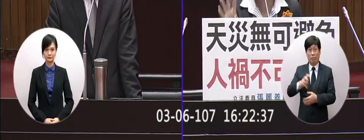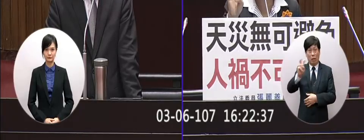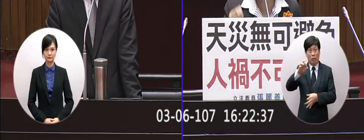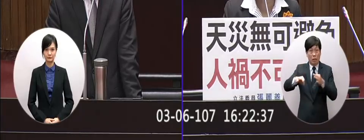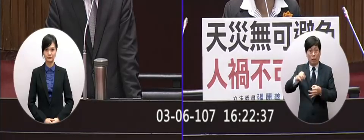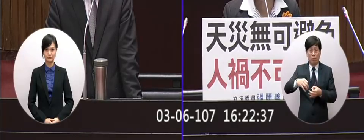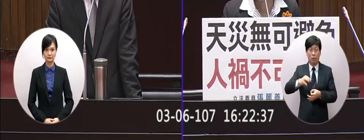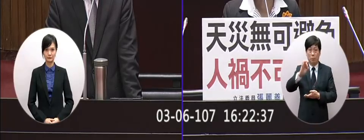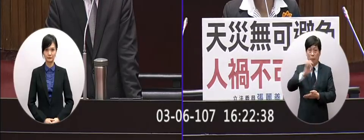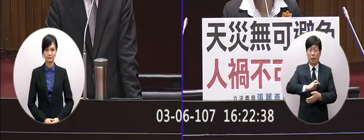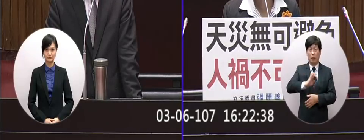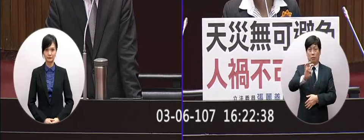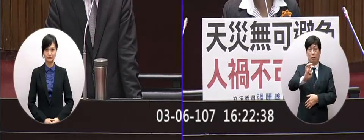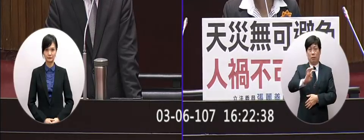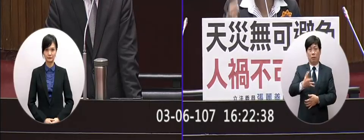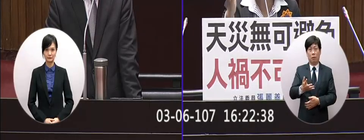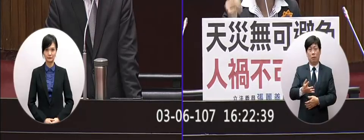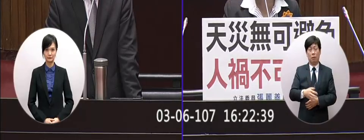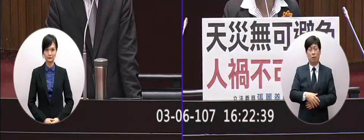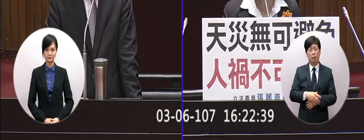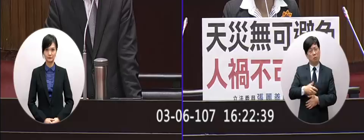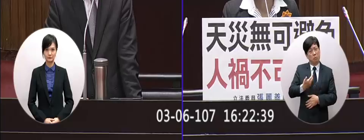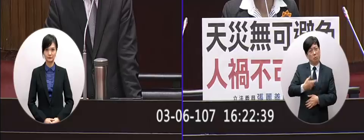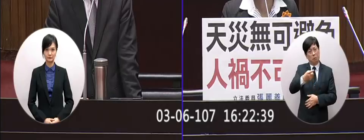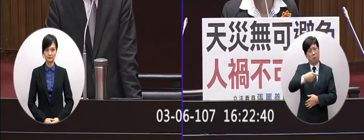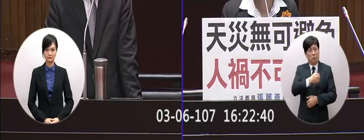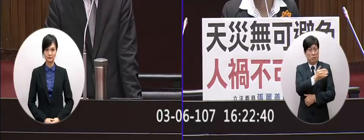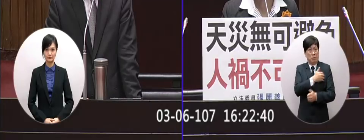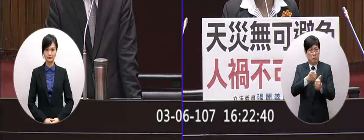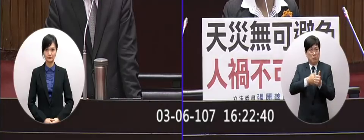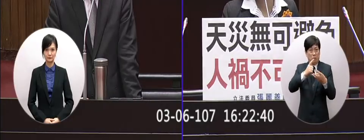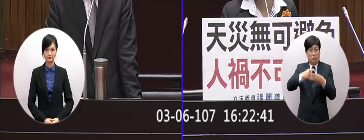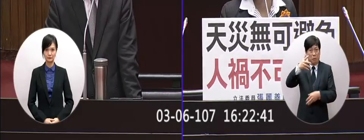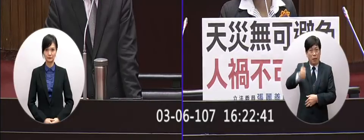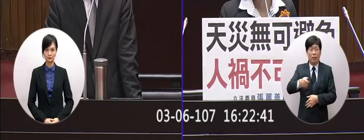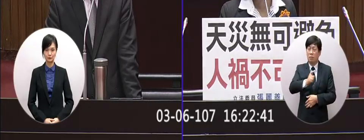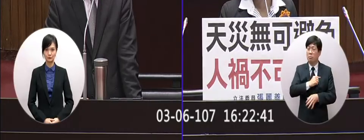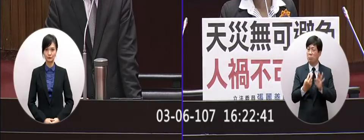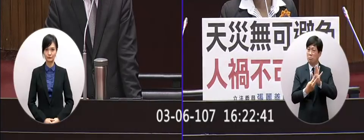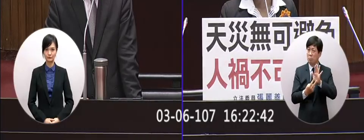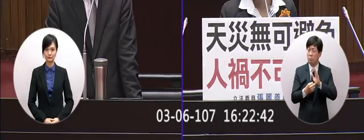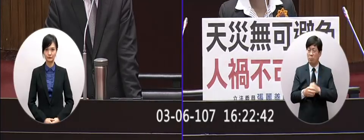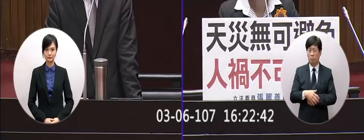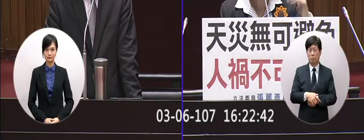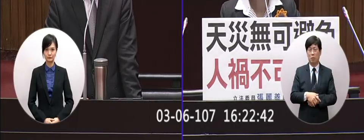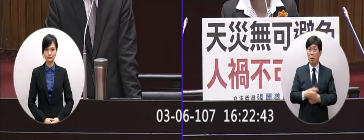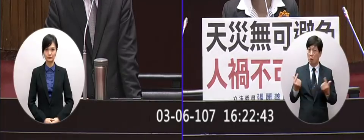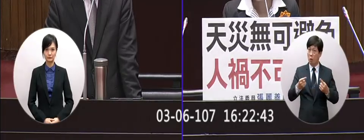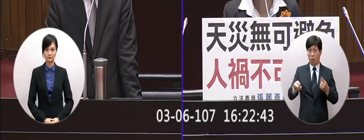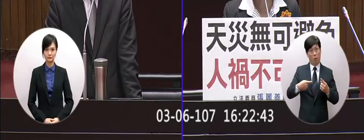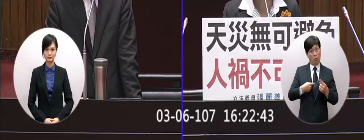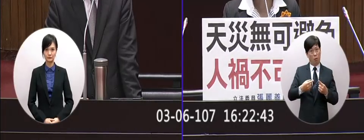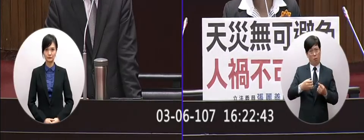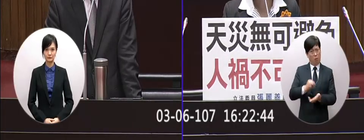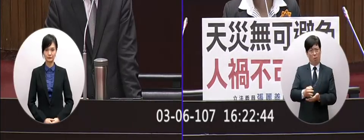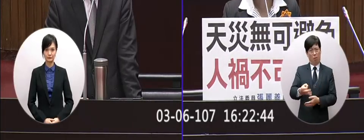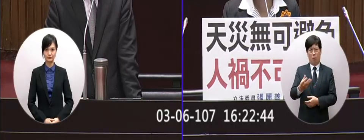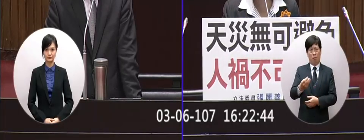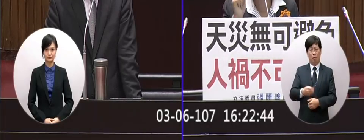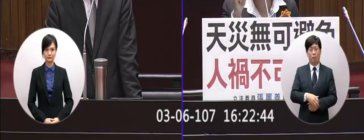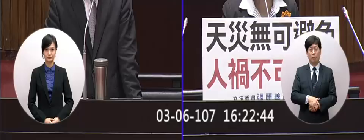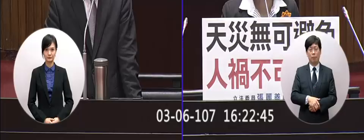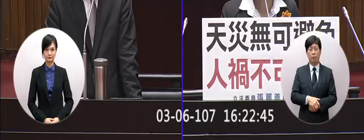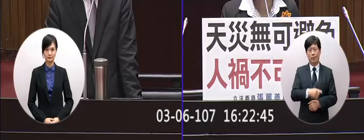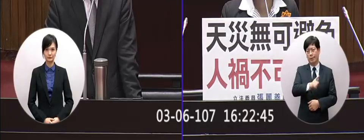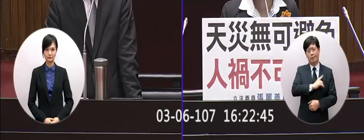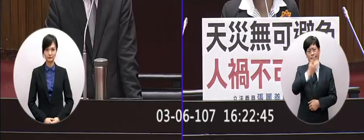啊，卖四十块啦。所以我们家陈其仲副主委啊，你说好像没有这样的价格，所